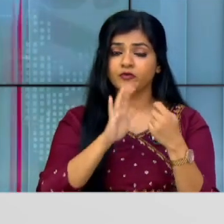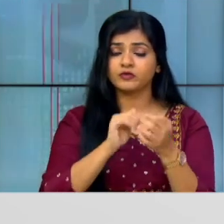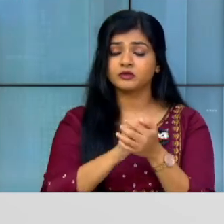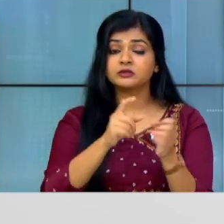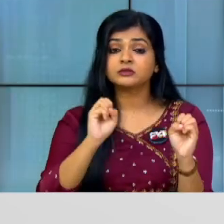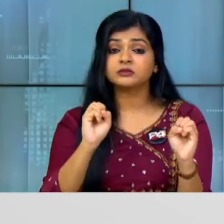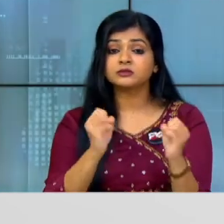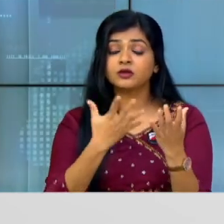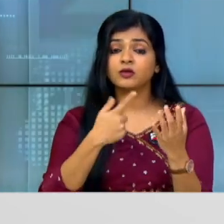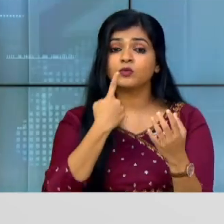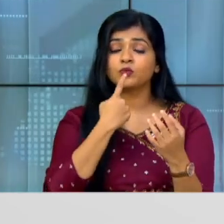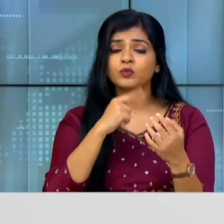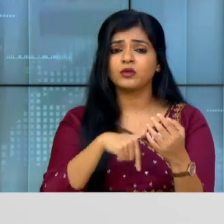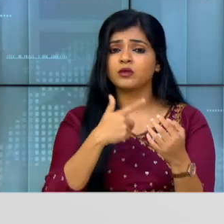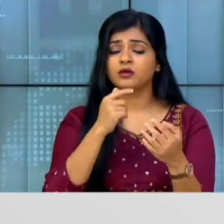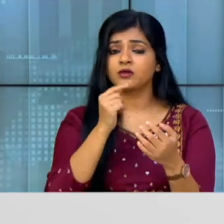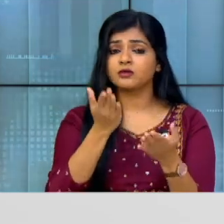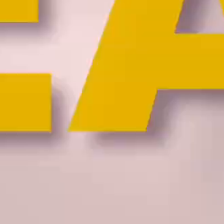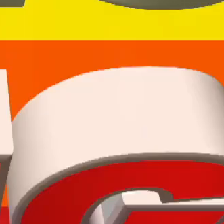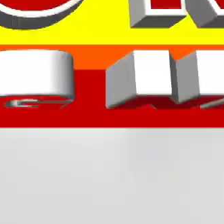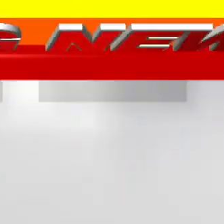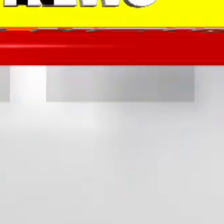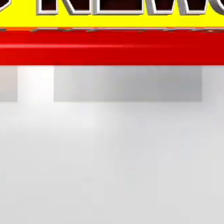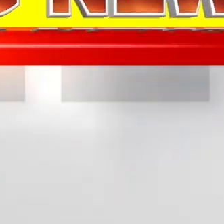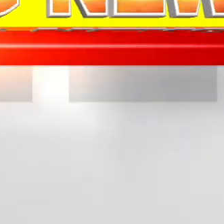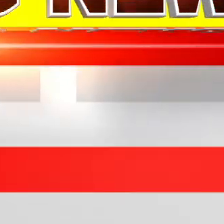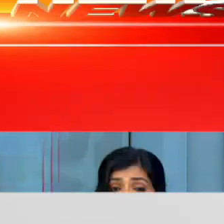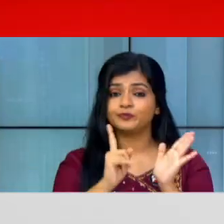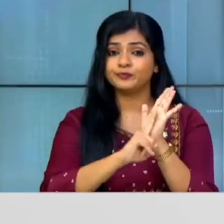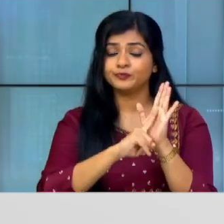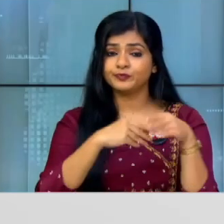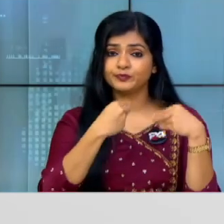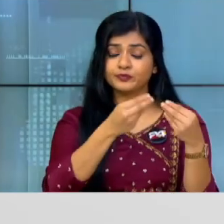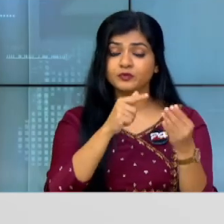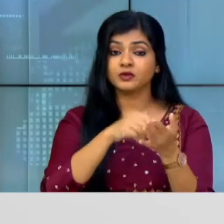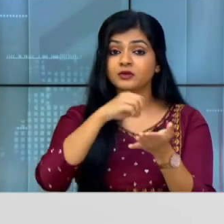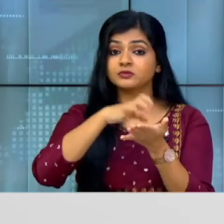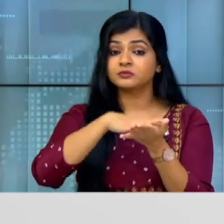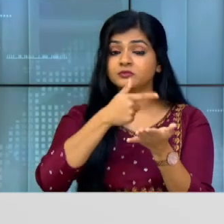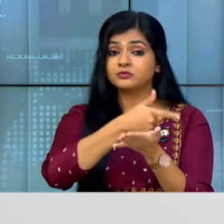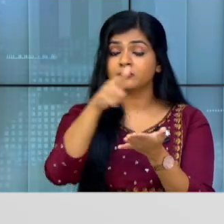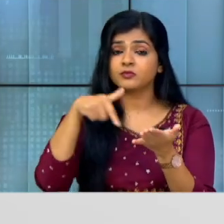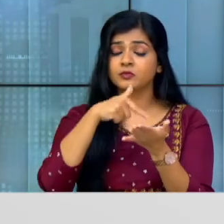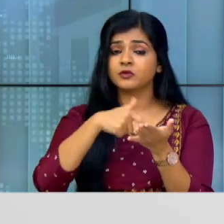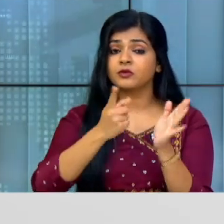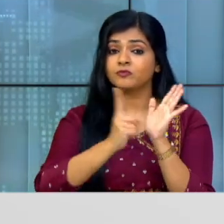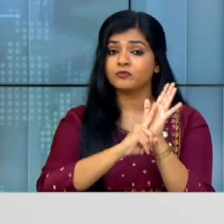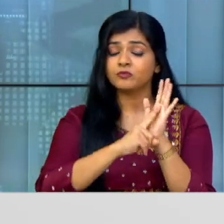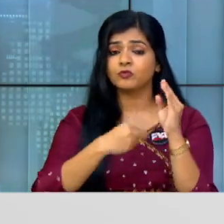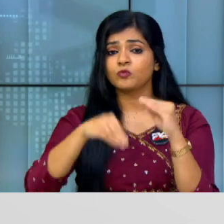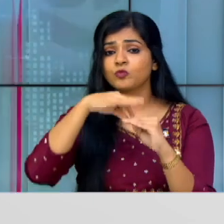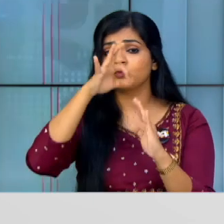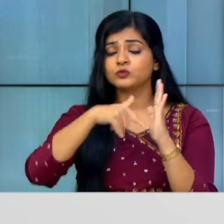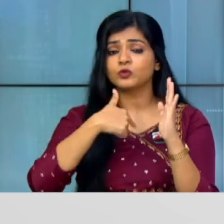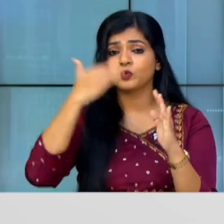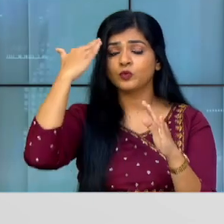എന്നല്ല, അവിടെയുള്ള ഓരോ വീടുകളും നടന്ന പ്രചരണം എന്താണെന്നും ആ നാട്ടിൽ നടന്ന പ്രചരണം എന്താണെന്നും അറിയാവുന്ന ഒരു വ്യക്തിയാണ് ഞാൻ